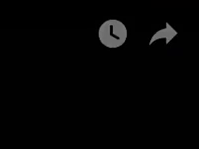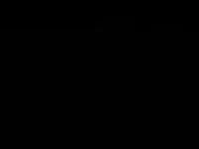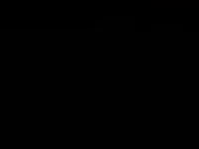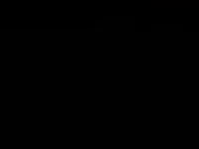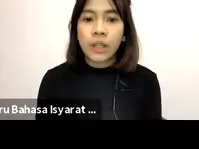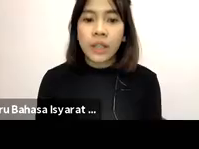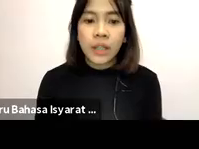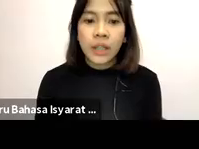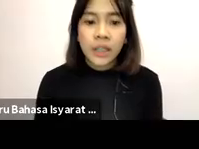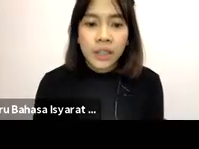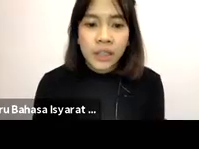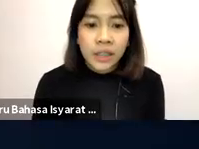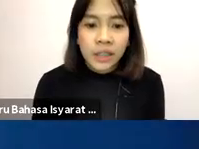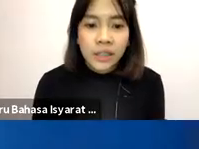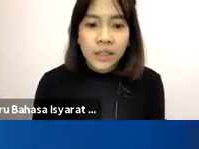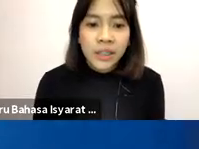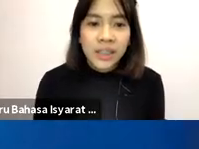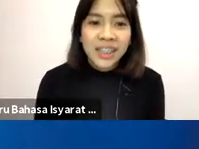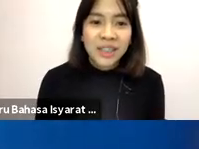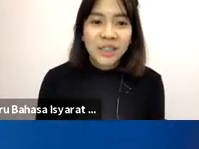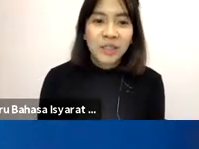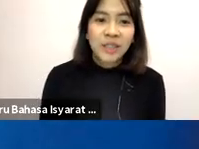video testimoni i